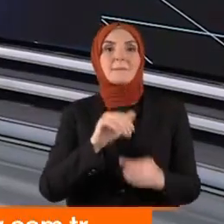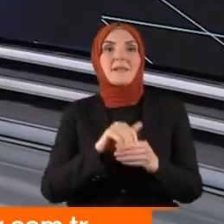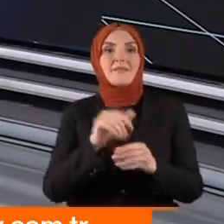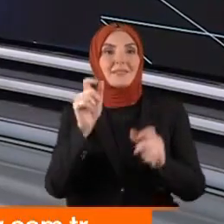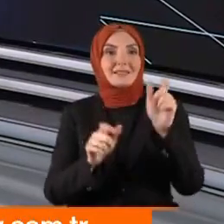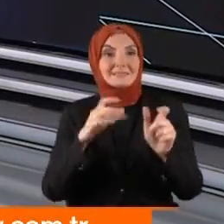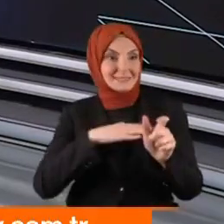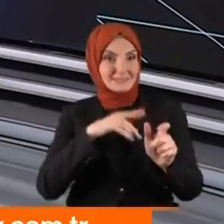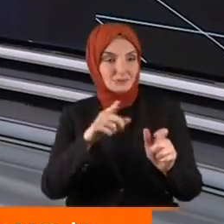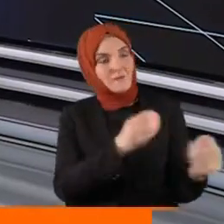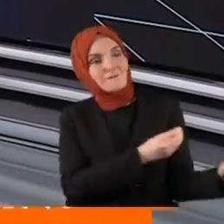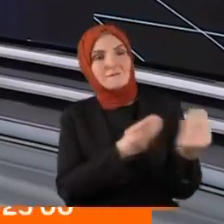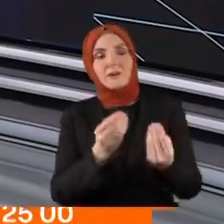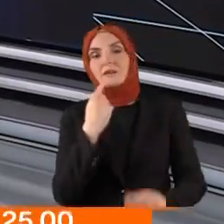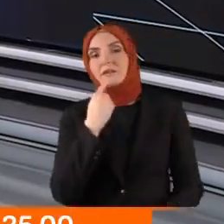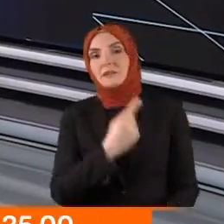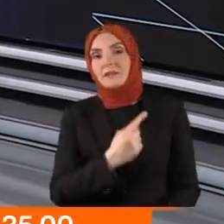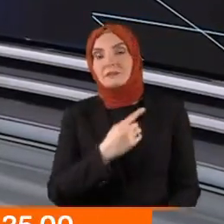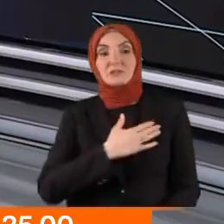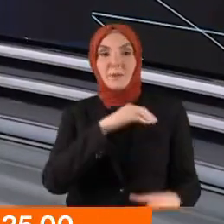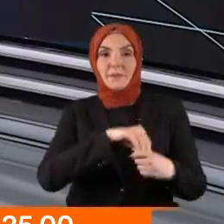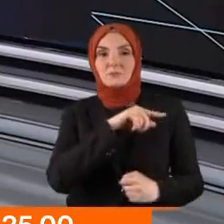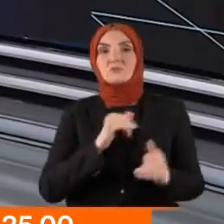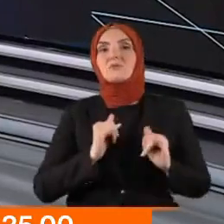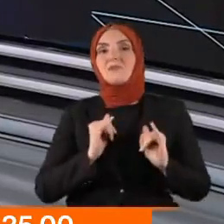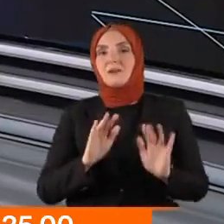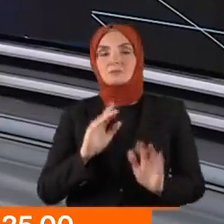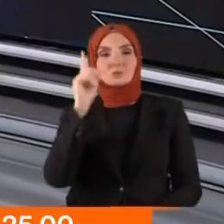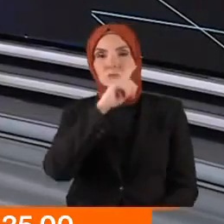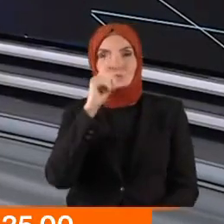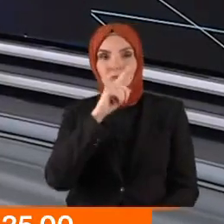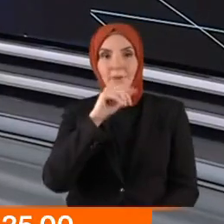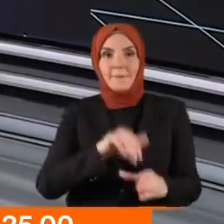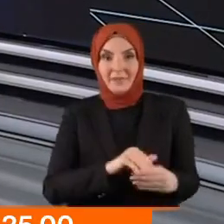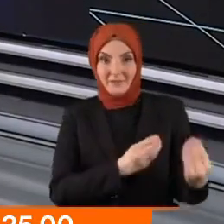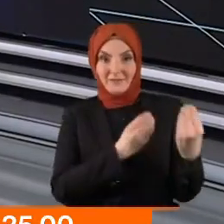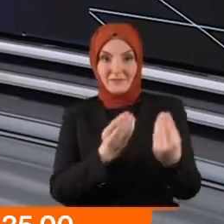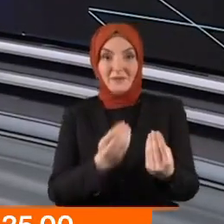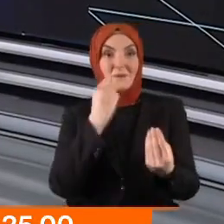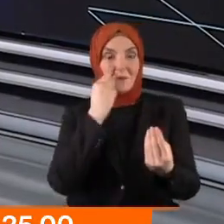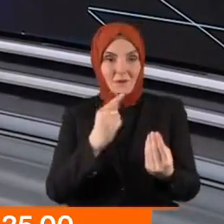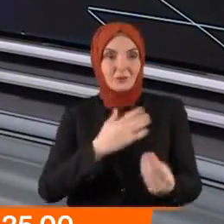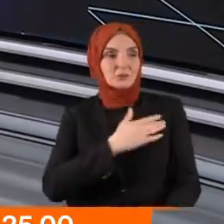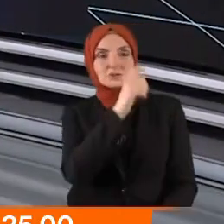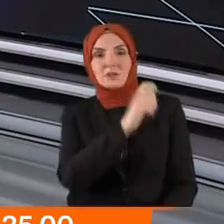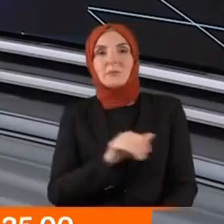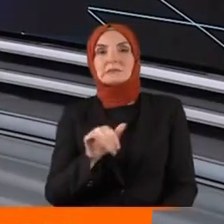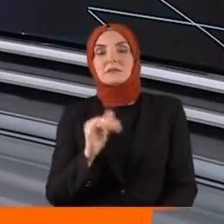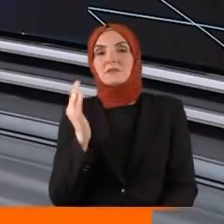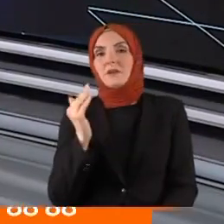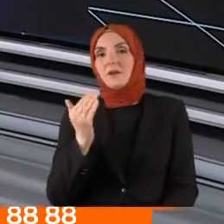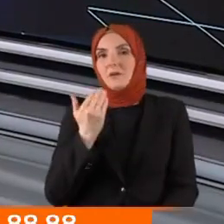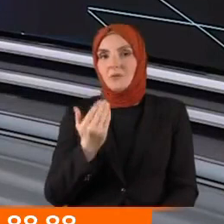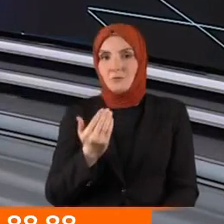ise bu bir rahatsızlık, bir belki de kriz konusu. Çünkü verilen her kontenjan CHP'yi zayıflatacak. Daha az CHP'li vekilin